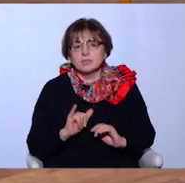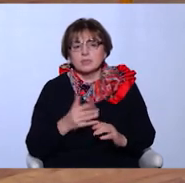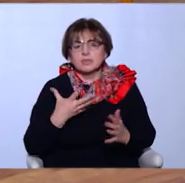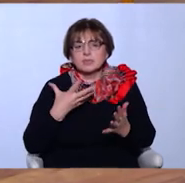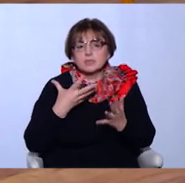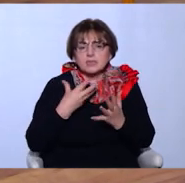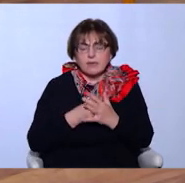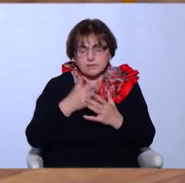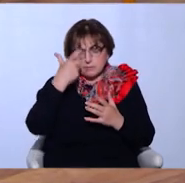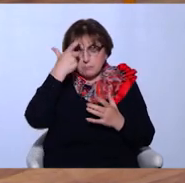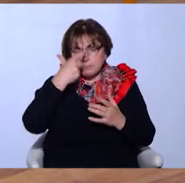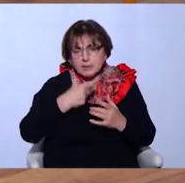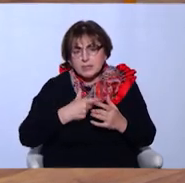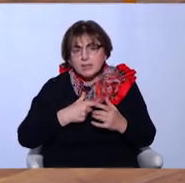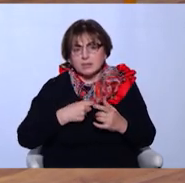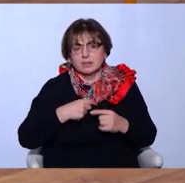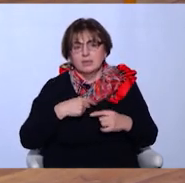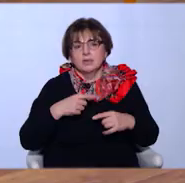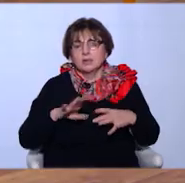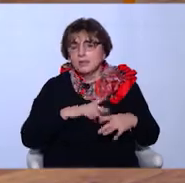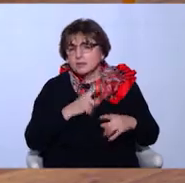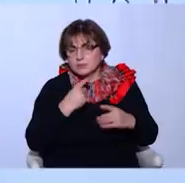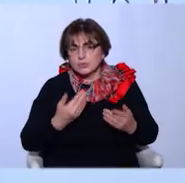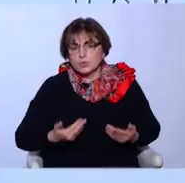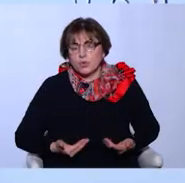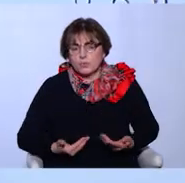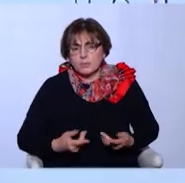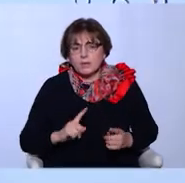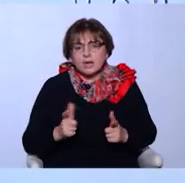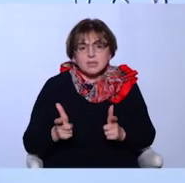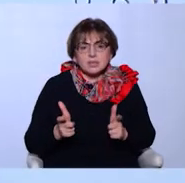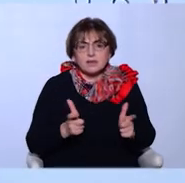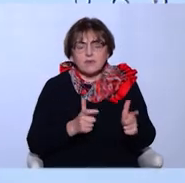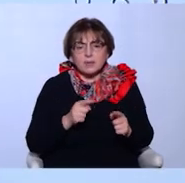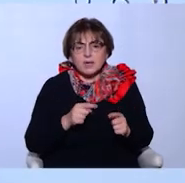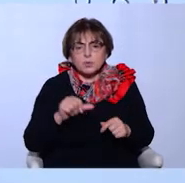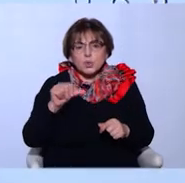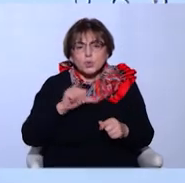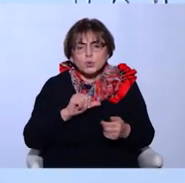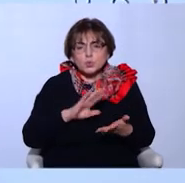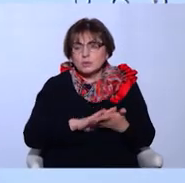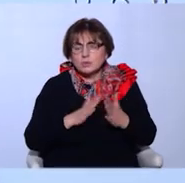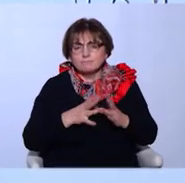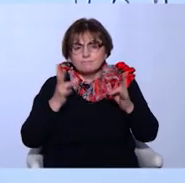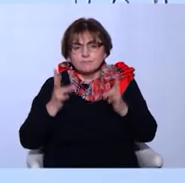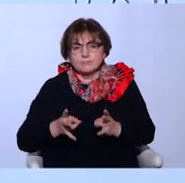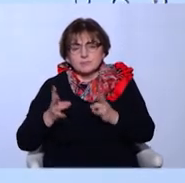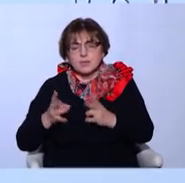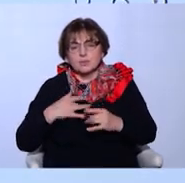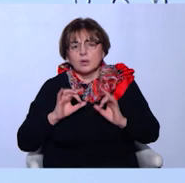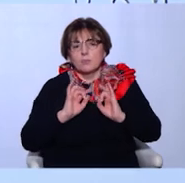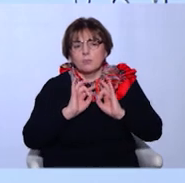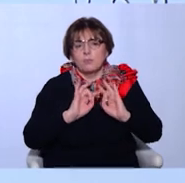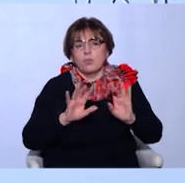თავის პირად თავგადასავალში და რაღაცნაირად გვამზადებს, რომ იმ ტრაგედიის მოსმენა, რომლის მოყოლასაც ის